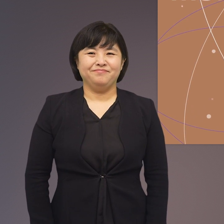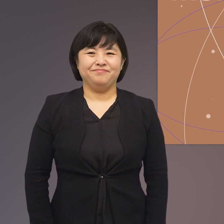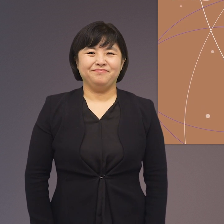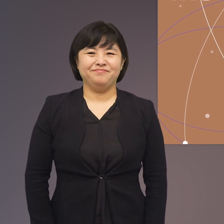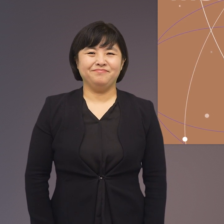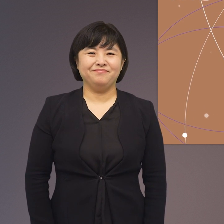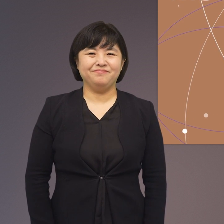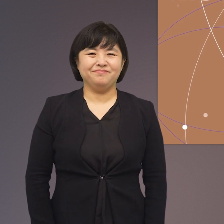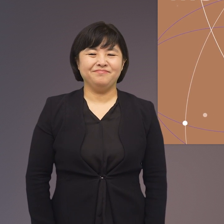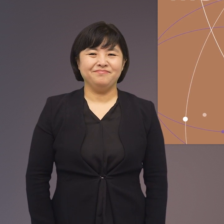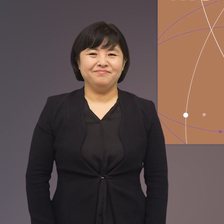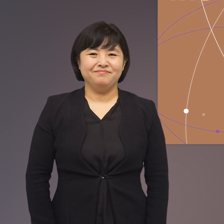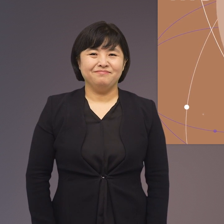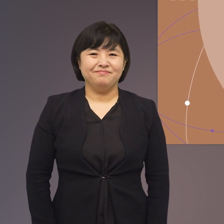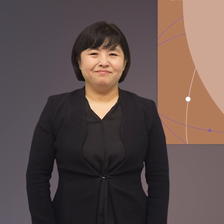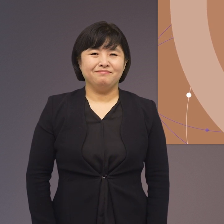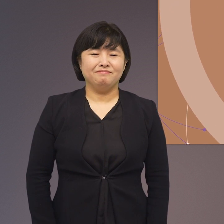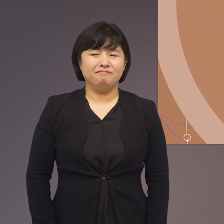제시하죠.